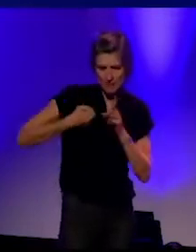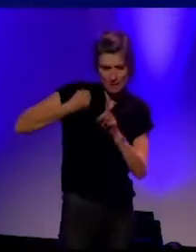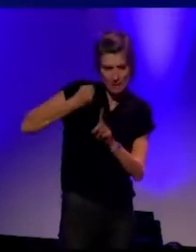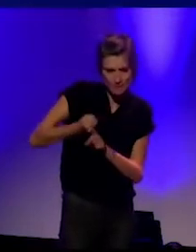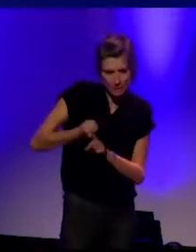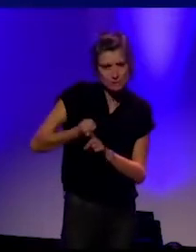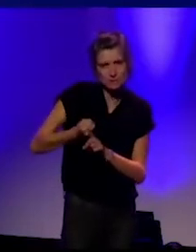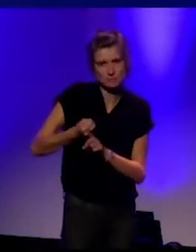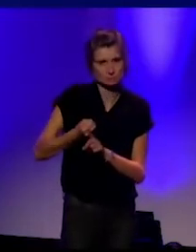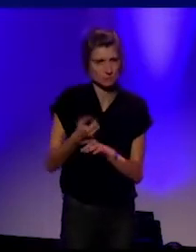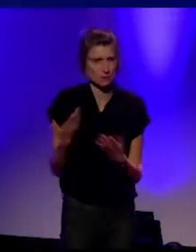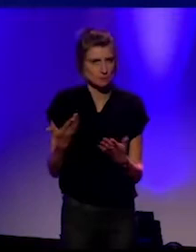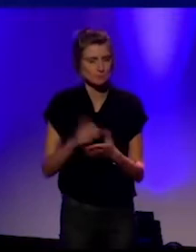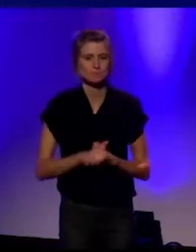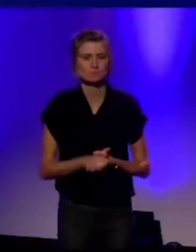al, daar twijfelt niemand aan.